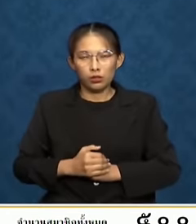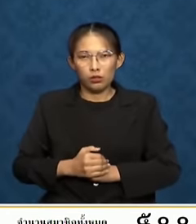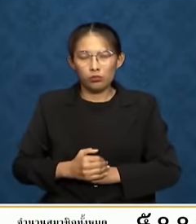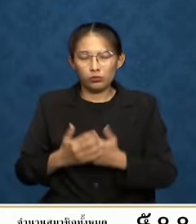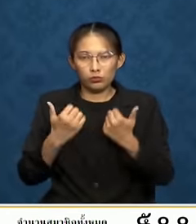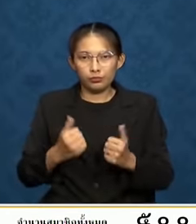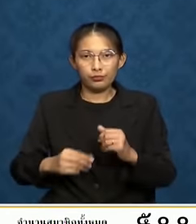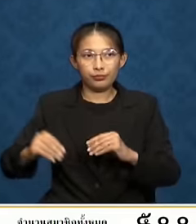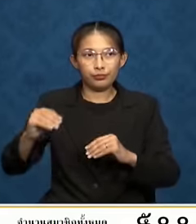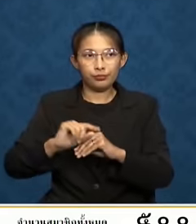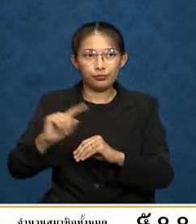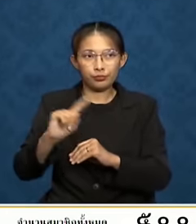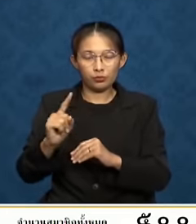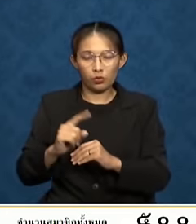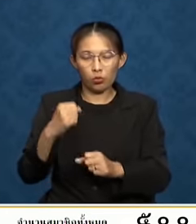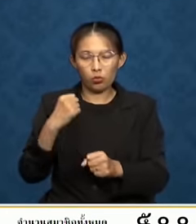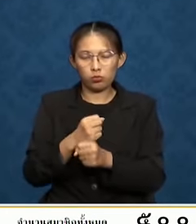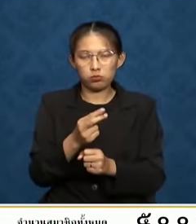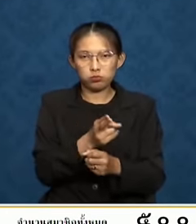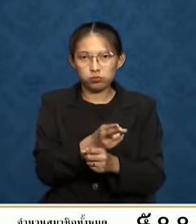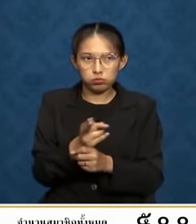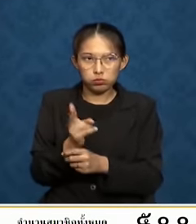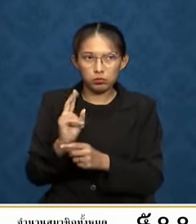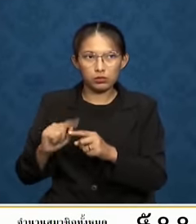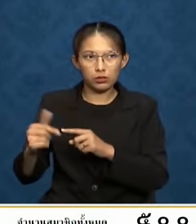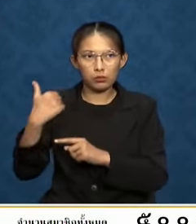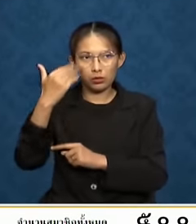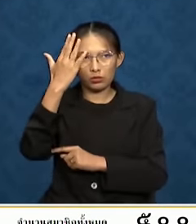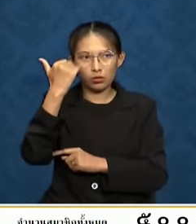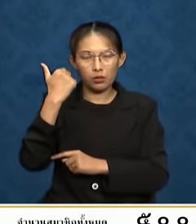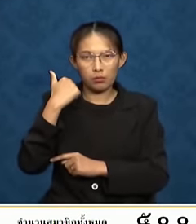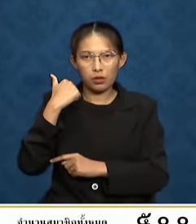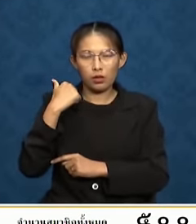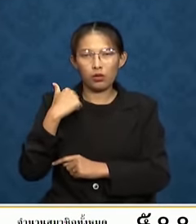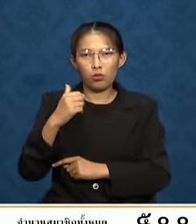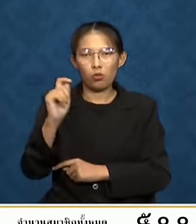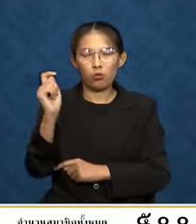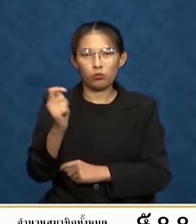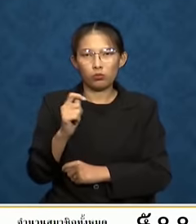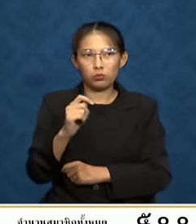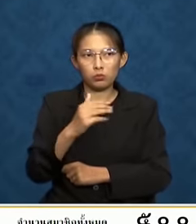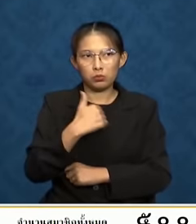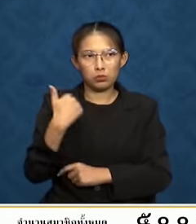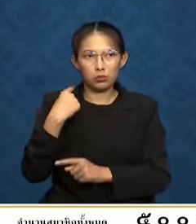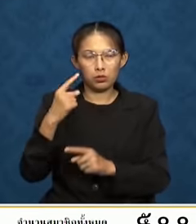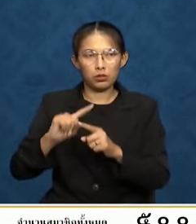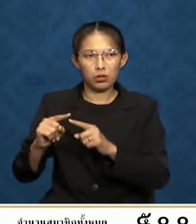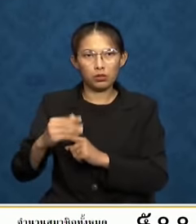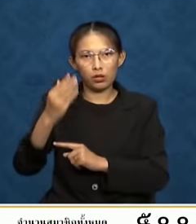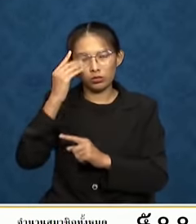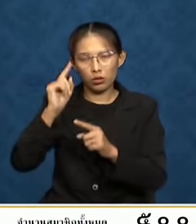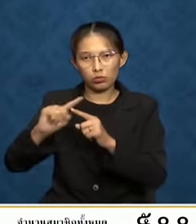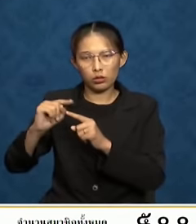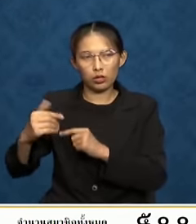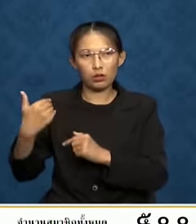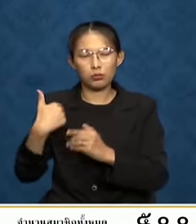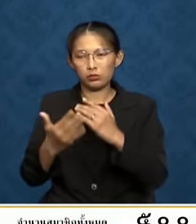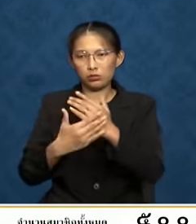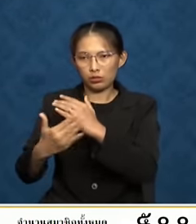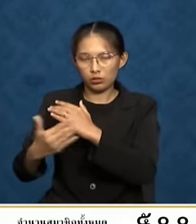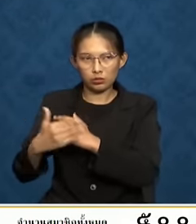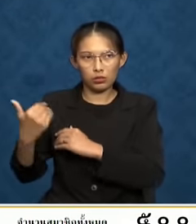กำลังพลเริ่มสร้างยุทโธปกรณ์เพราะอะไรครับรัสเซียยูเครนเป็นสัญญาณเตือนแล้วอิสราเอลตะวันออกกลางเตือนแล้ว